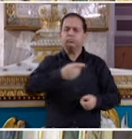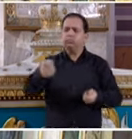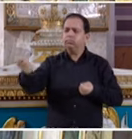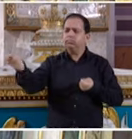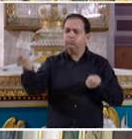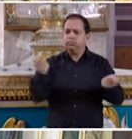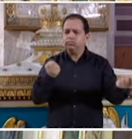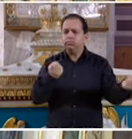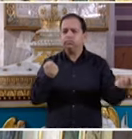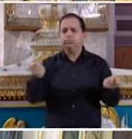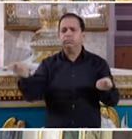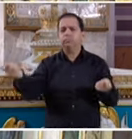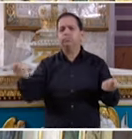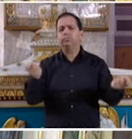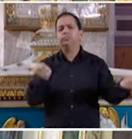πάντων